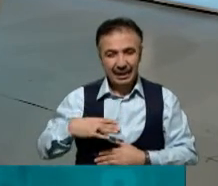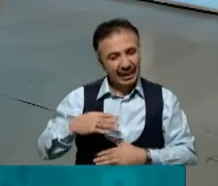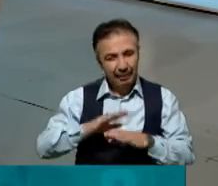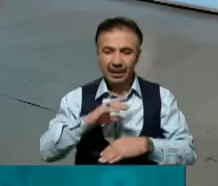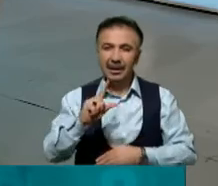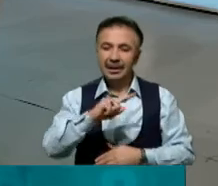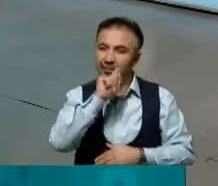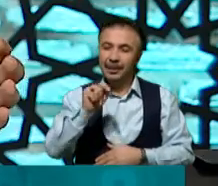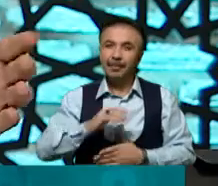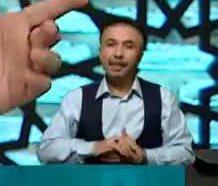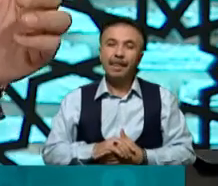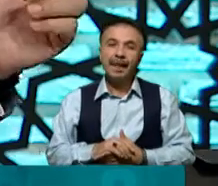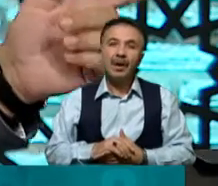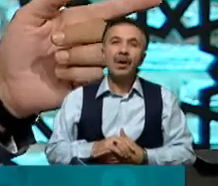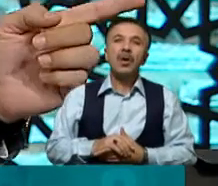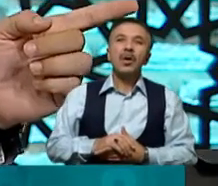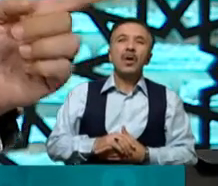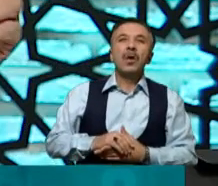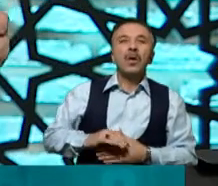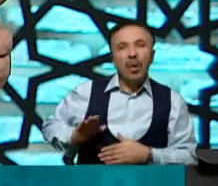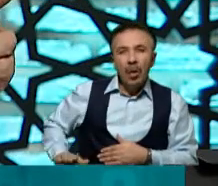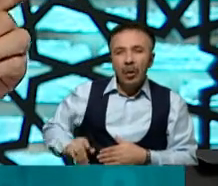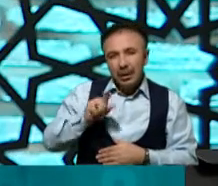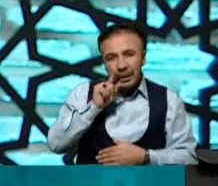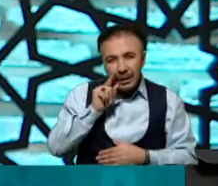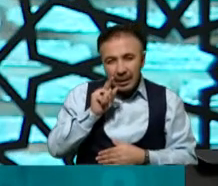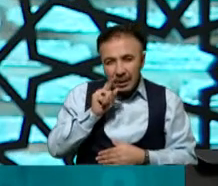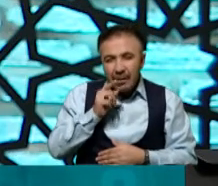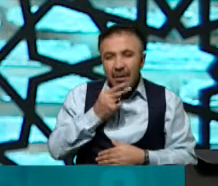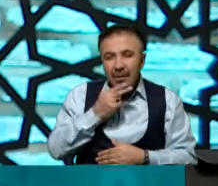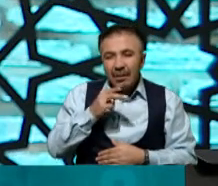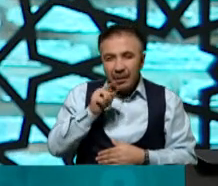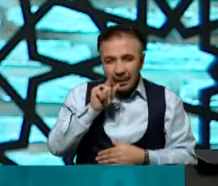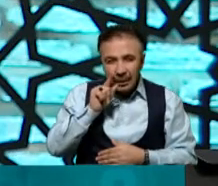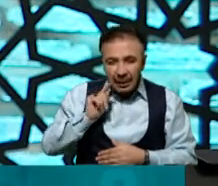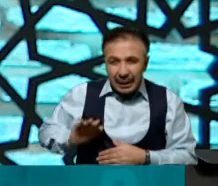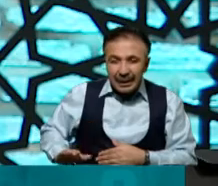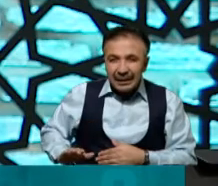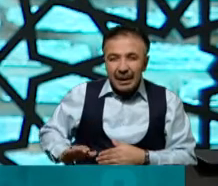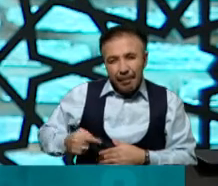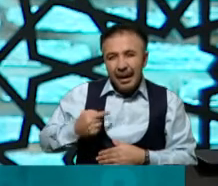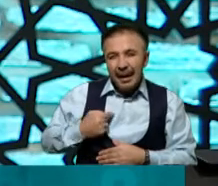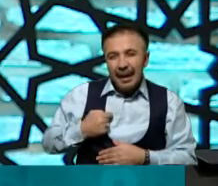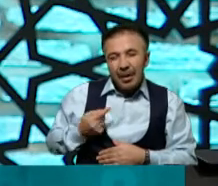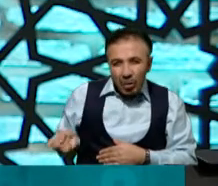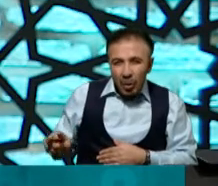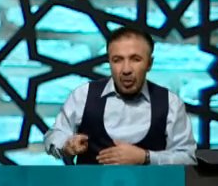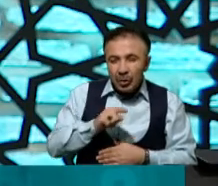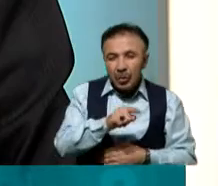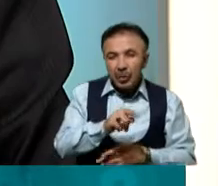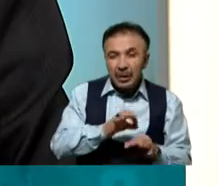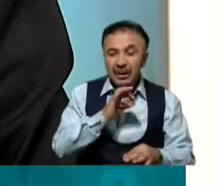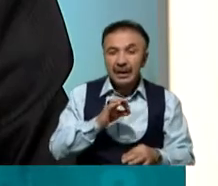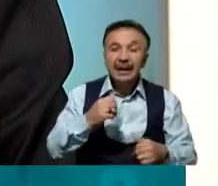vasiyet etse mesela, oğlum ya da kızım ben ölürsem falanca kişiyle evlenmeni sana vasiyet ediyorum dese böyle bir şey mümkün mü? Böyle